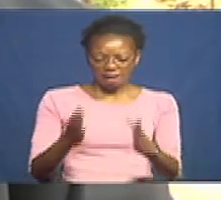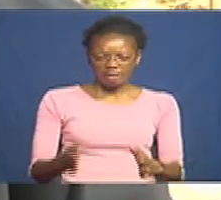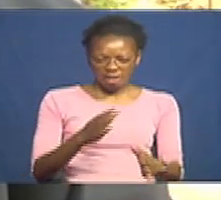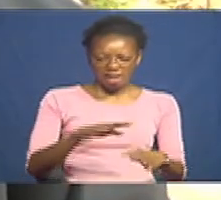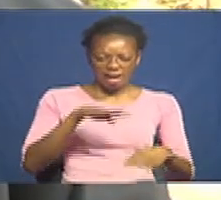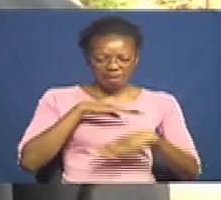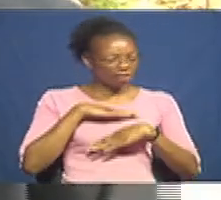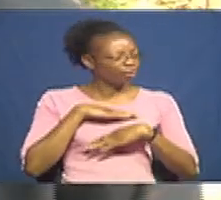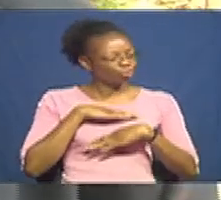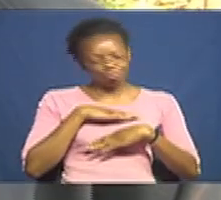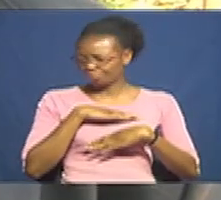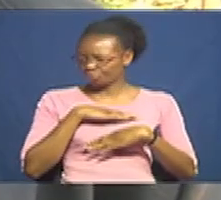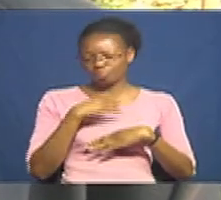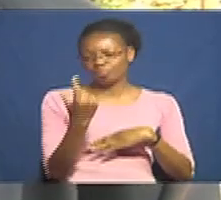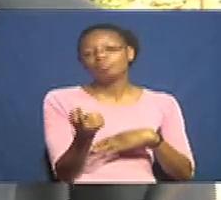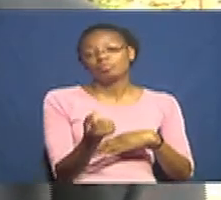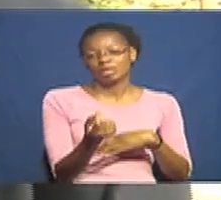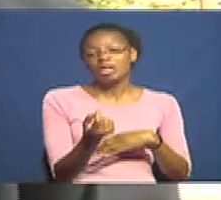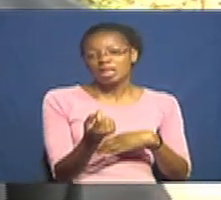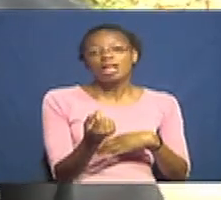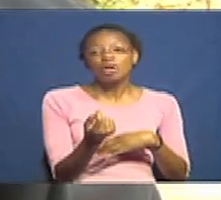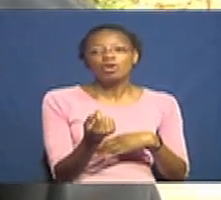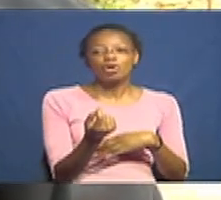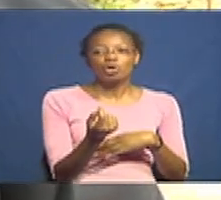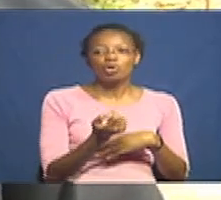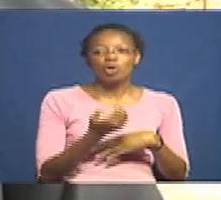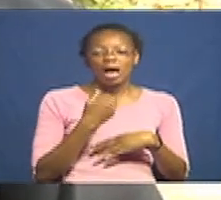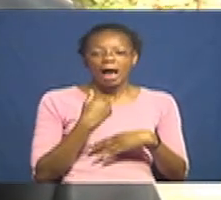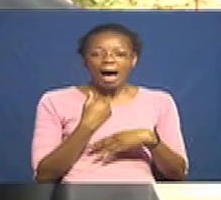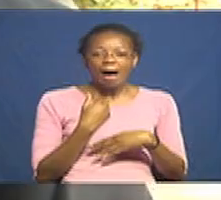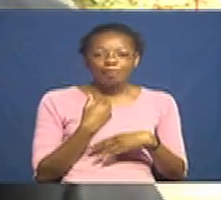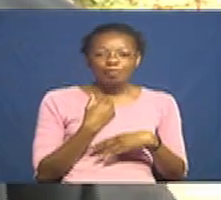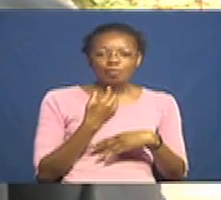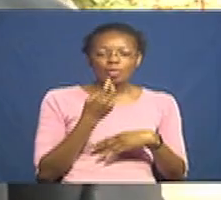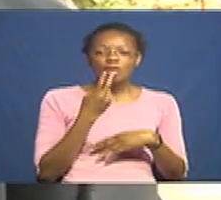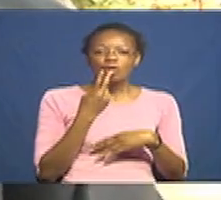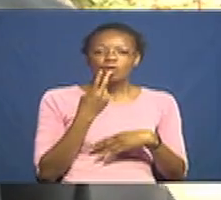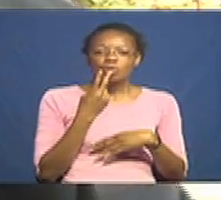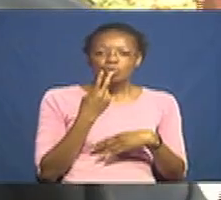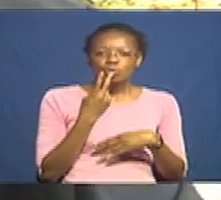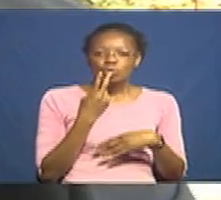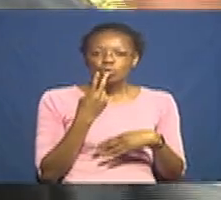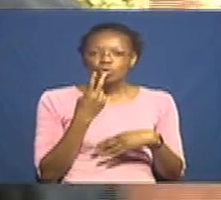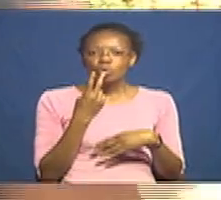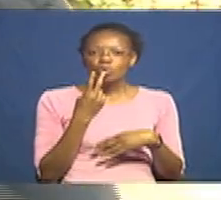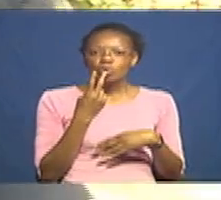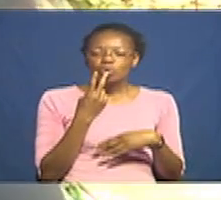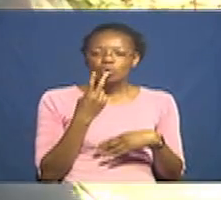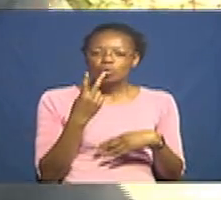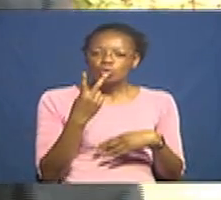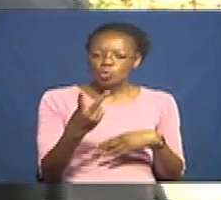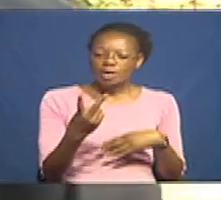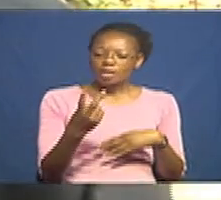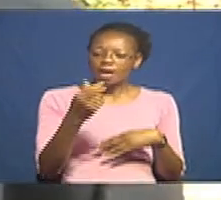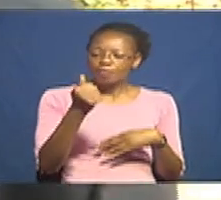252 different plant families. Wakati nasema mambo ya familia, pengine waweza kuchangaa, lakini miti imepangwa